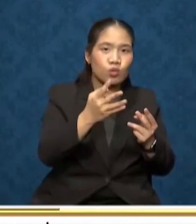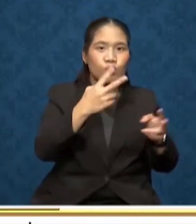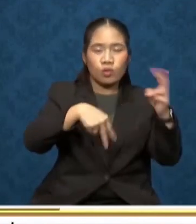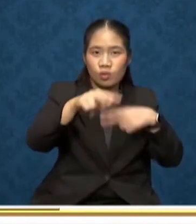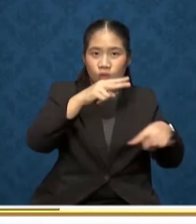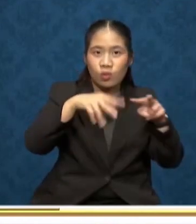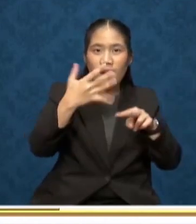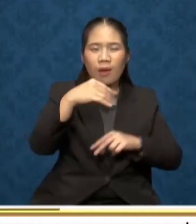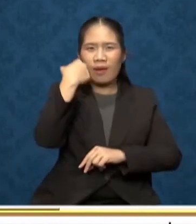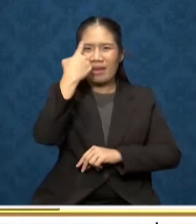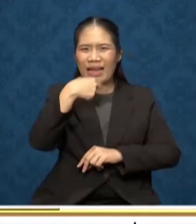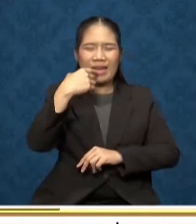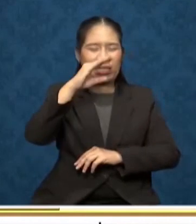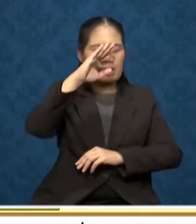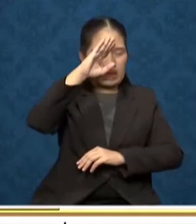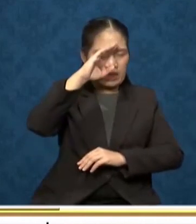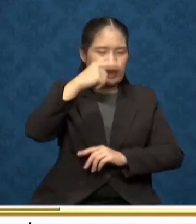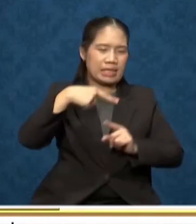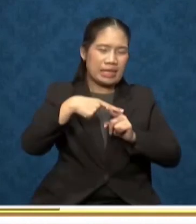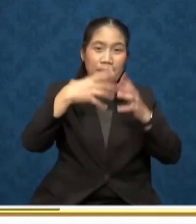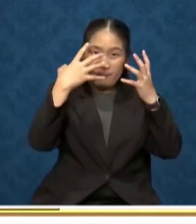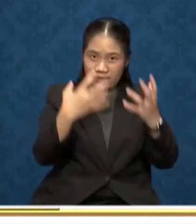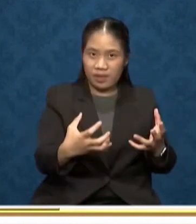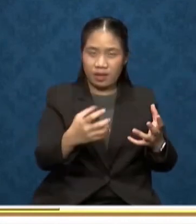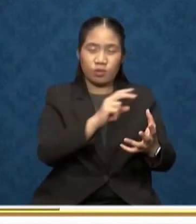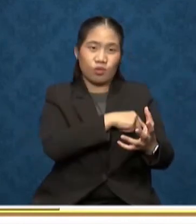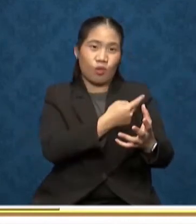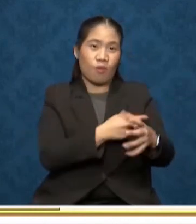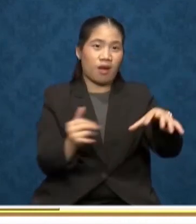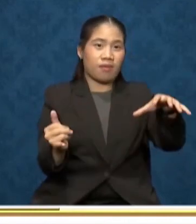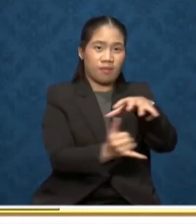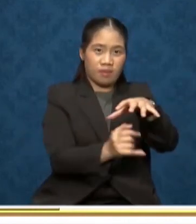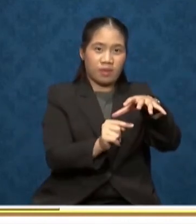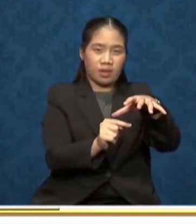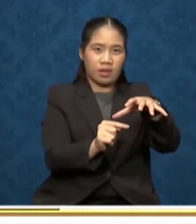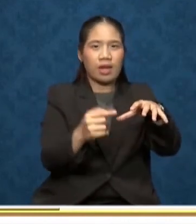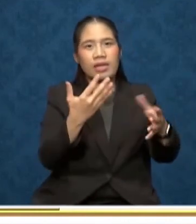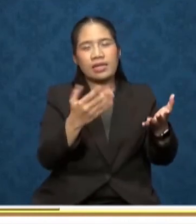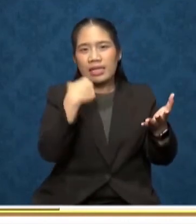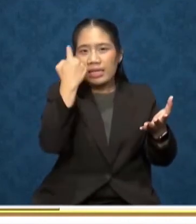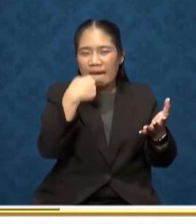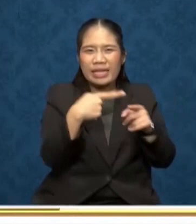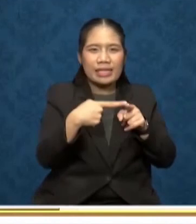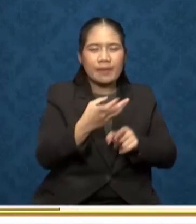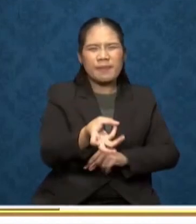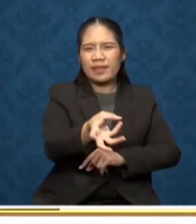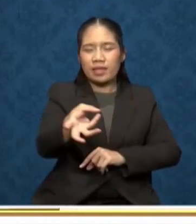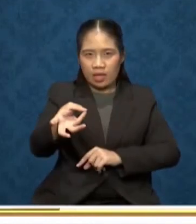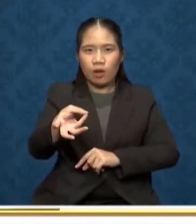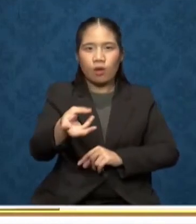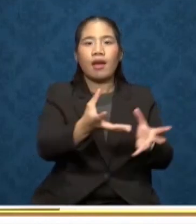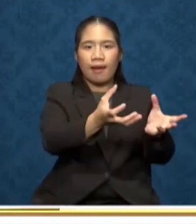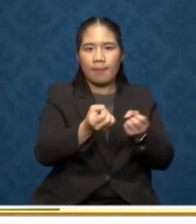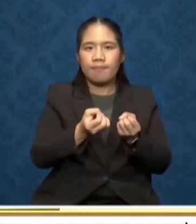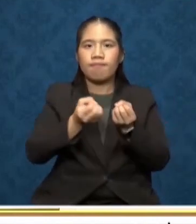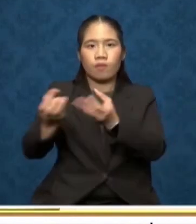เจ็สาหัสที่เข้ารักษาการรัษาตัวที่โพยาบาลและจส่วผู้บตรเจ็บเล็กน้อยกับบ้านประเทศไย